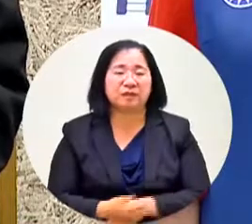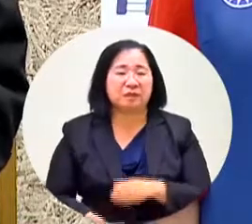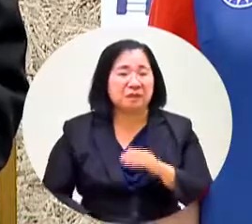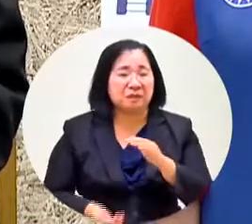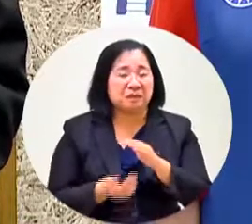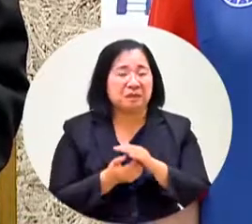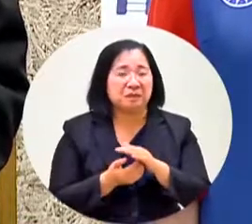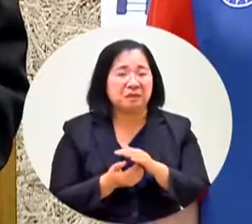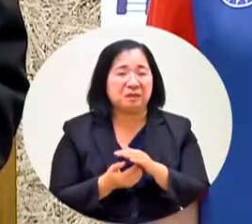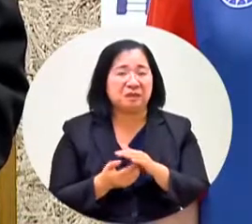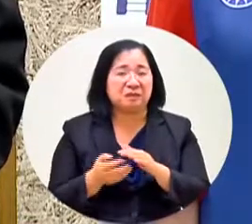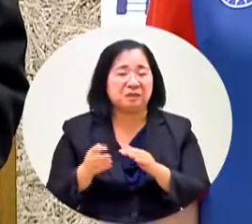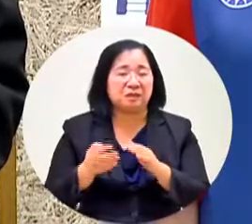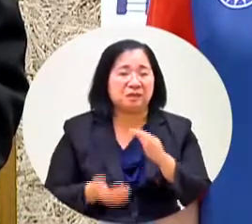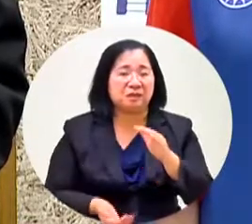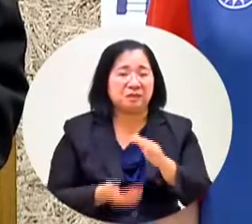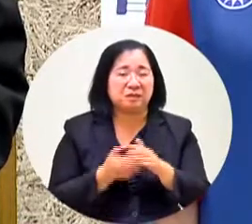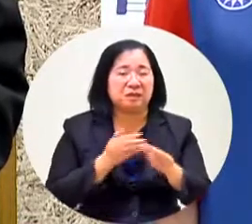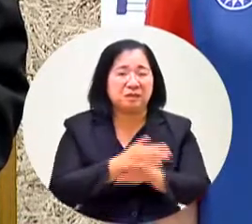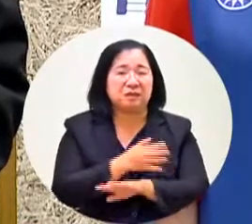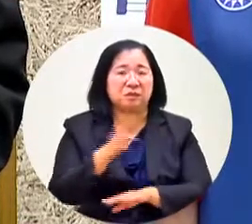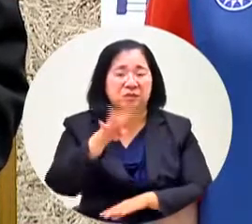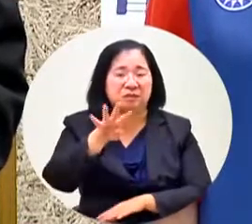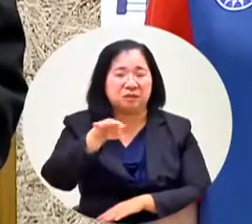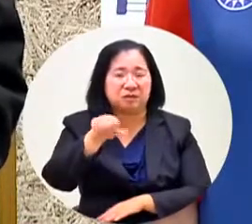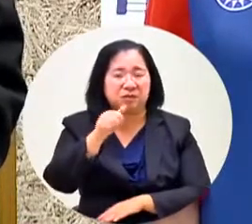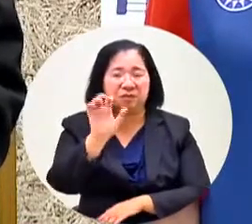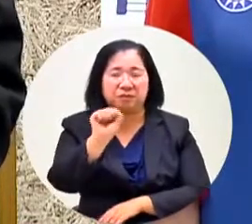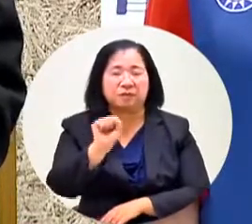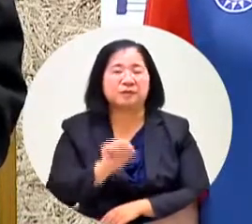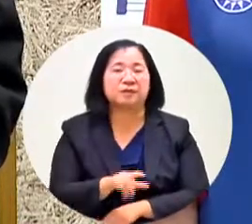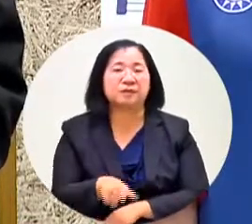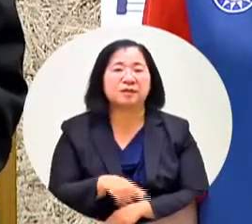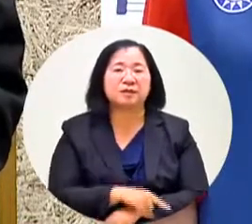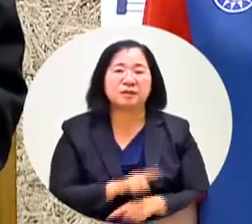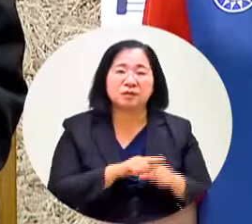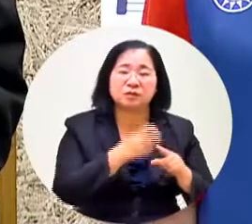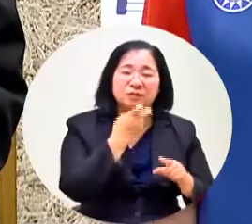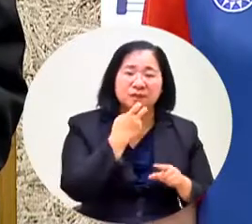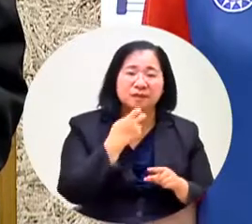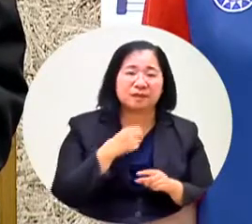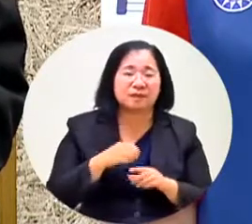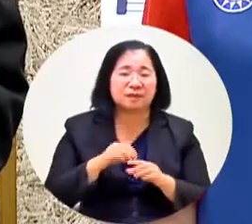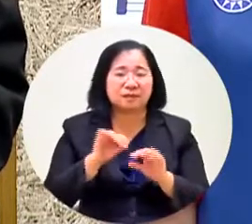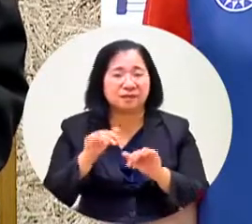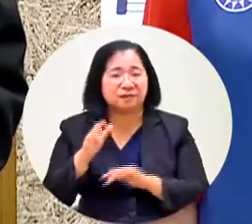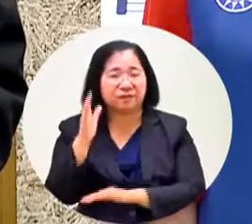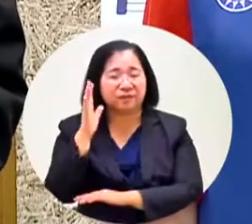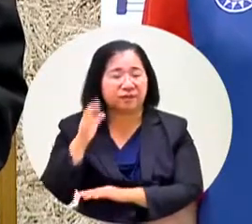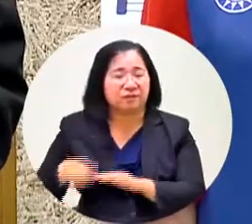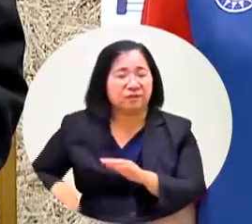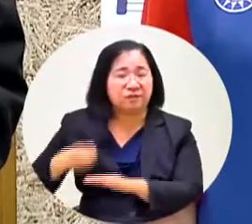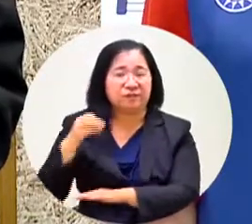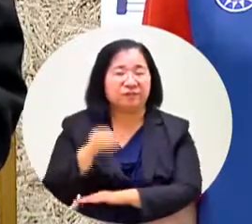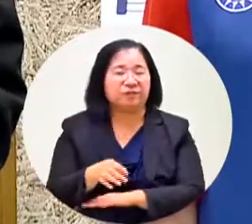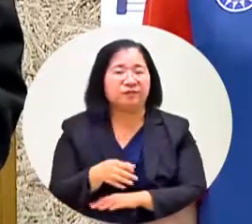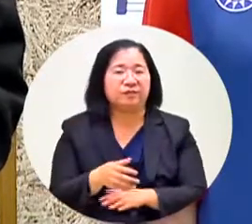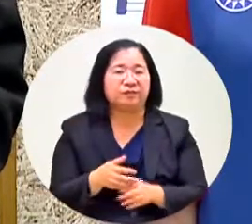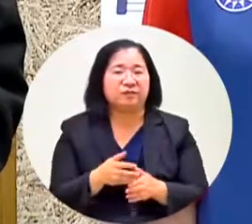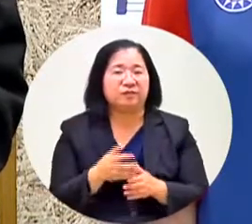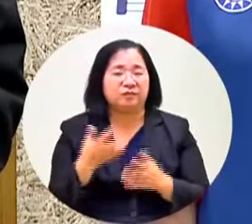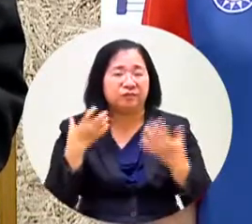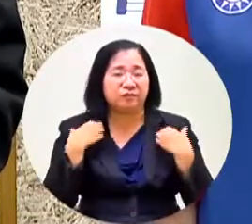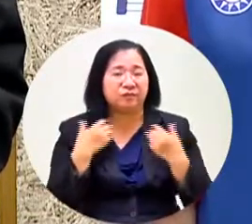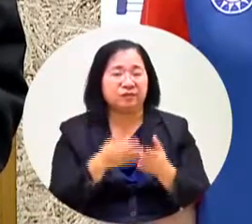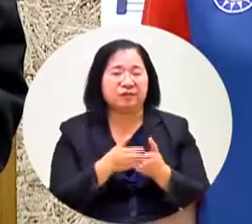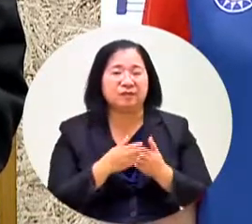事情是教育部他准公共化，他提出29,000。是因为他教育部就是符